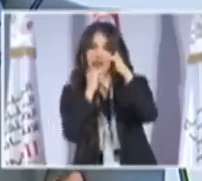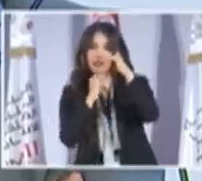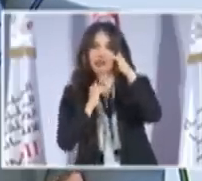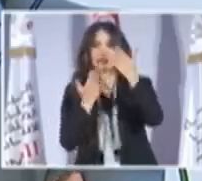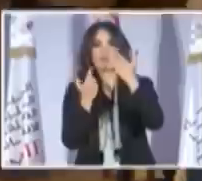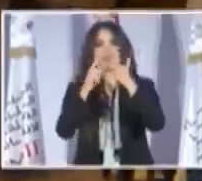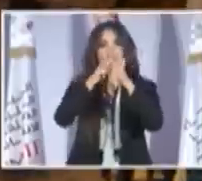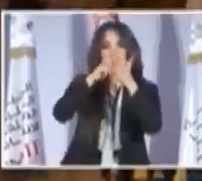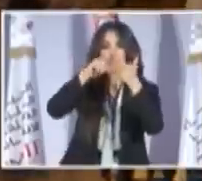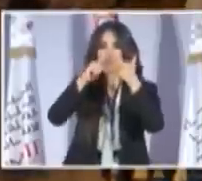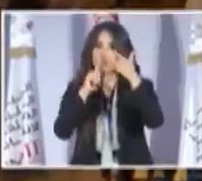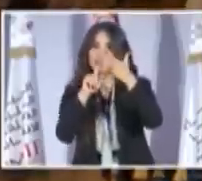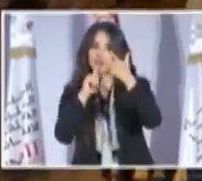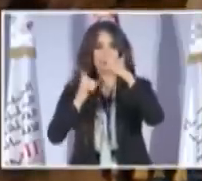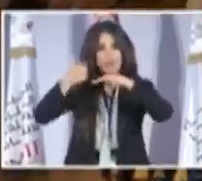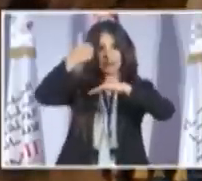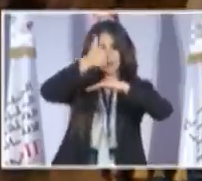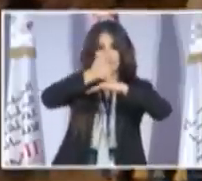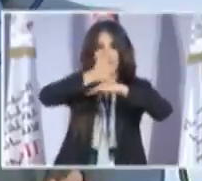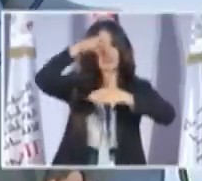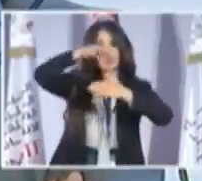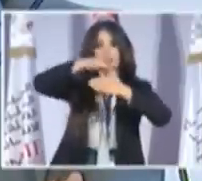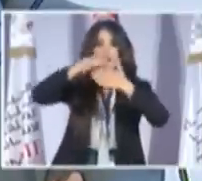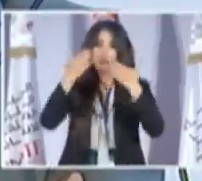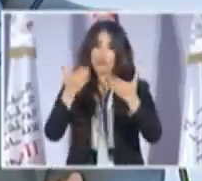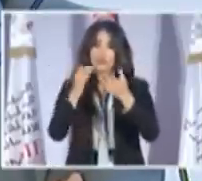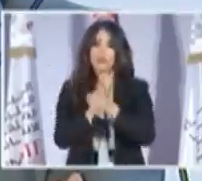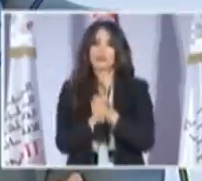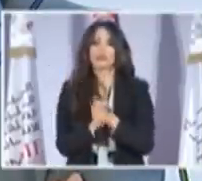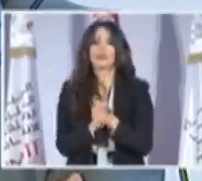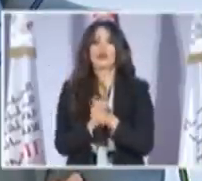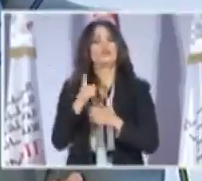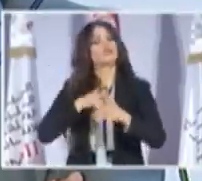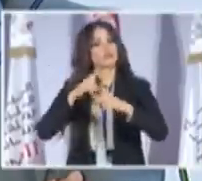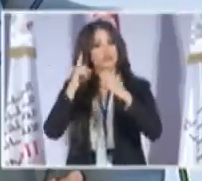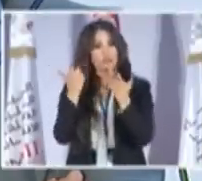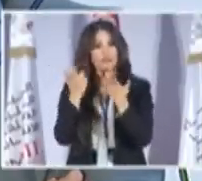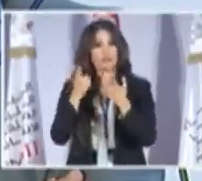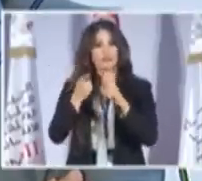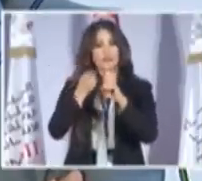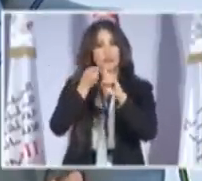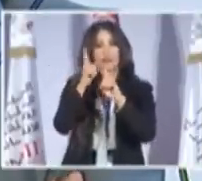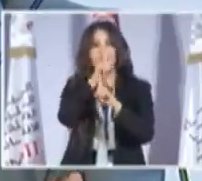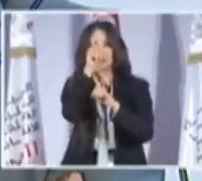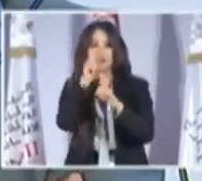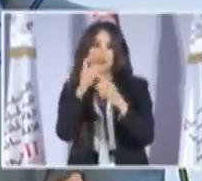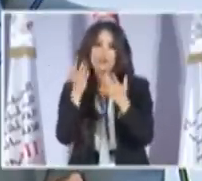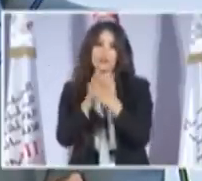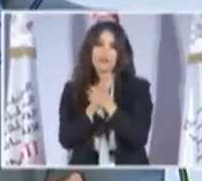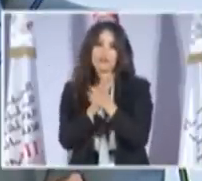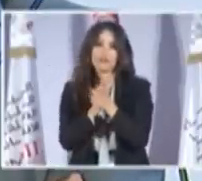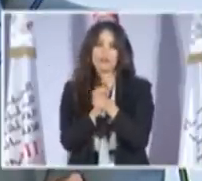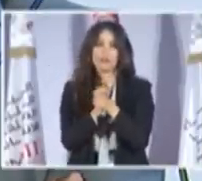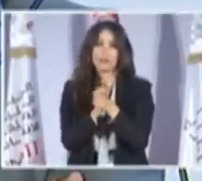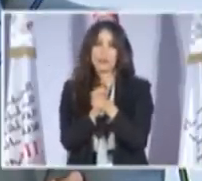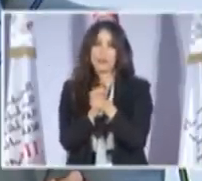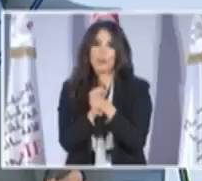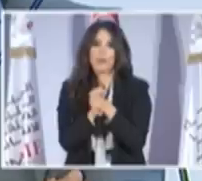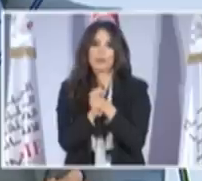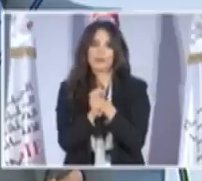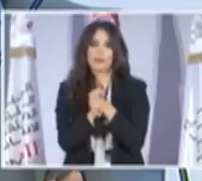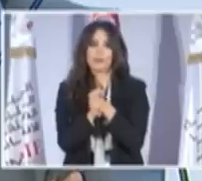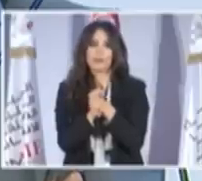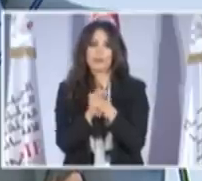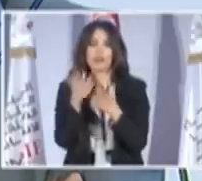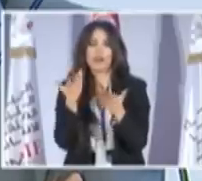الانتخابات الرئاسيه وبالتالي السؤال واقعين غير وارد الامكانيه اللي